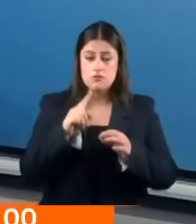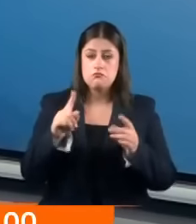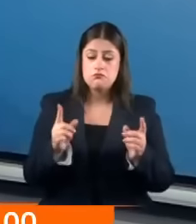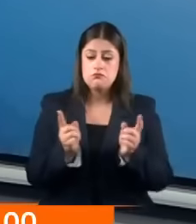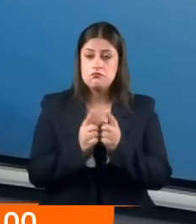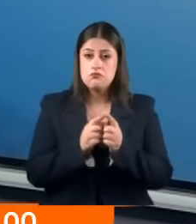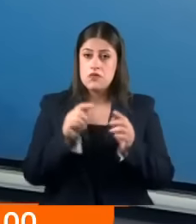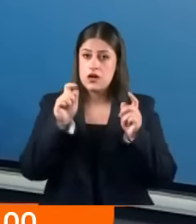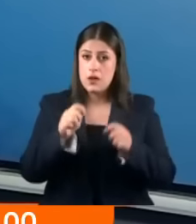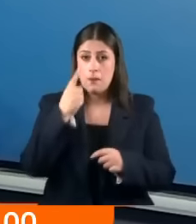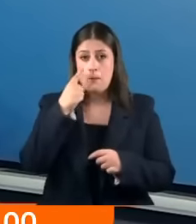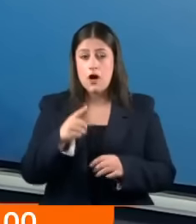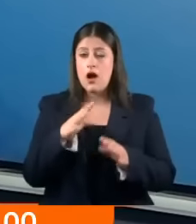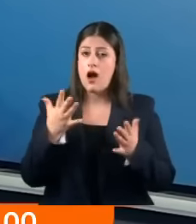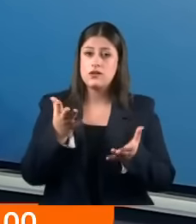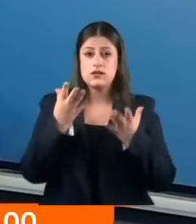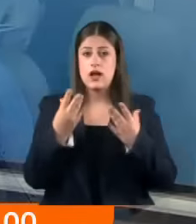Bakın hangisi daha avantajlı?